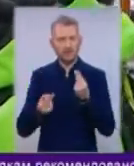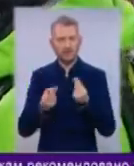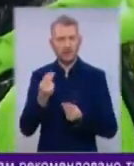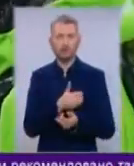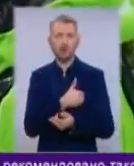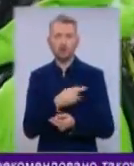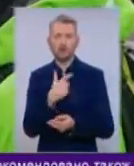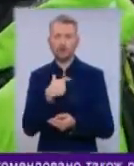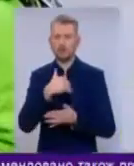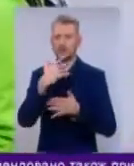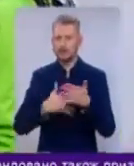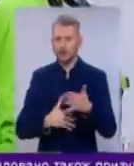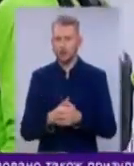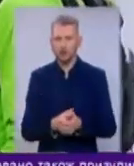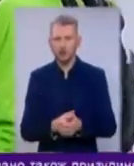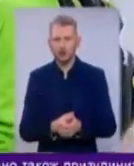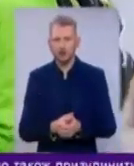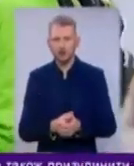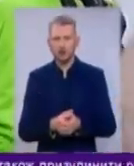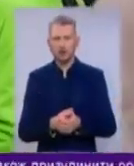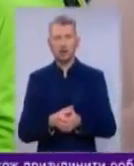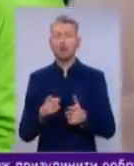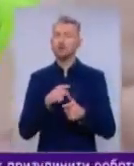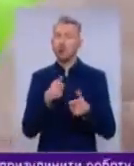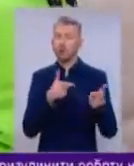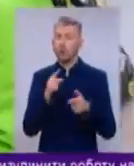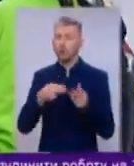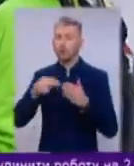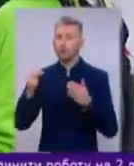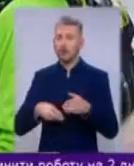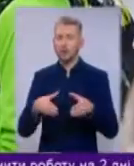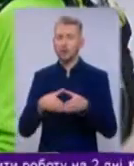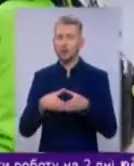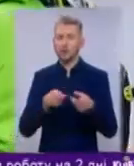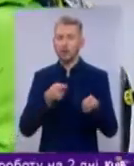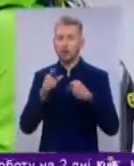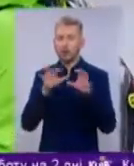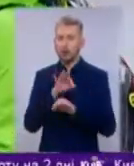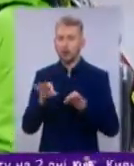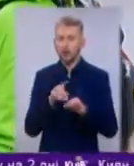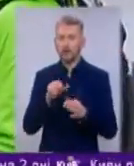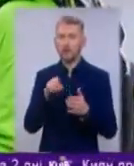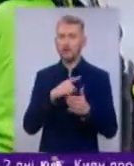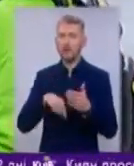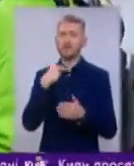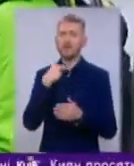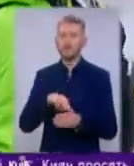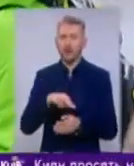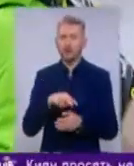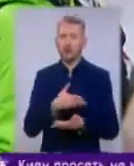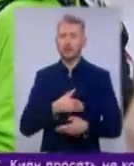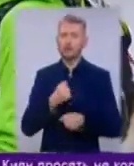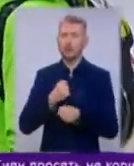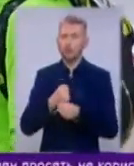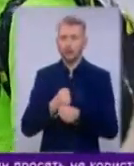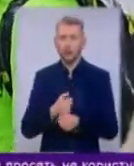для себе сценарію. Чи готові ви підписати урядовий законопроект за декриміналізацію секс-роботи та